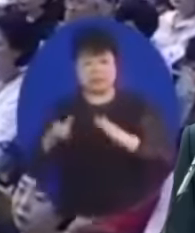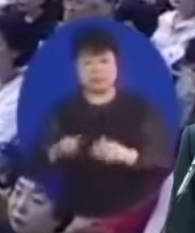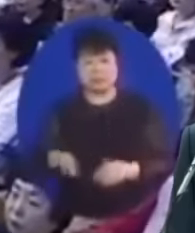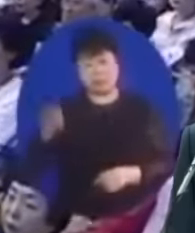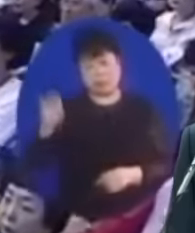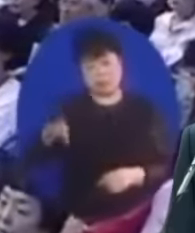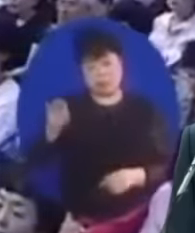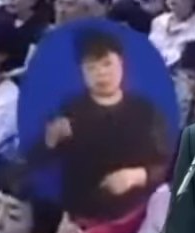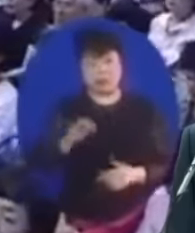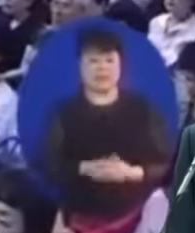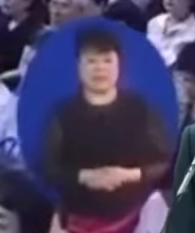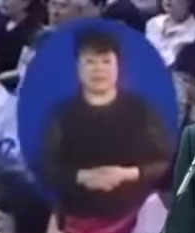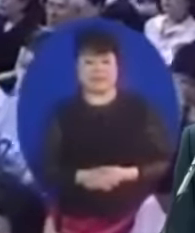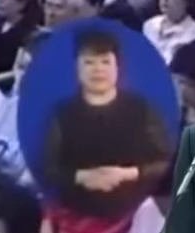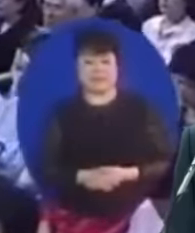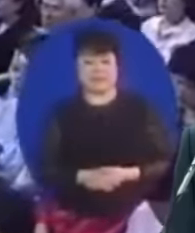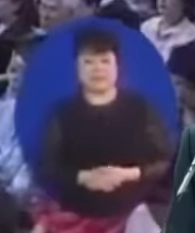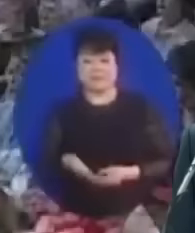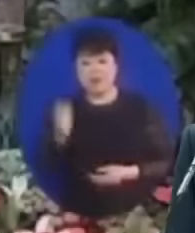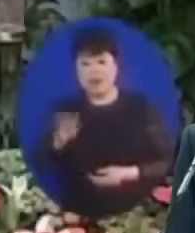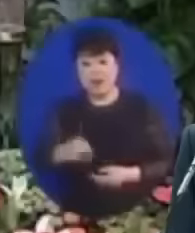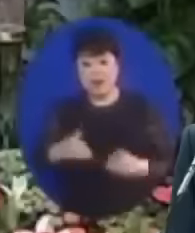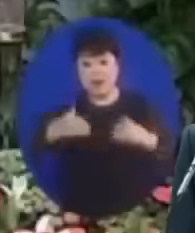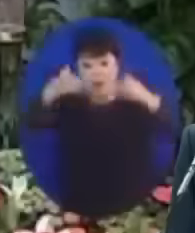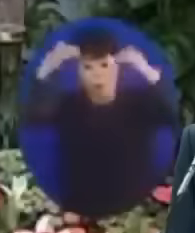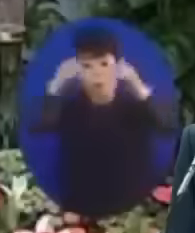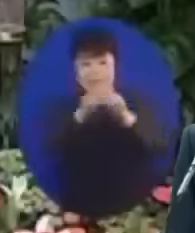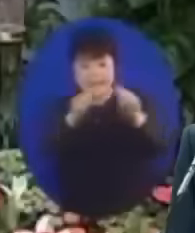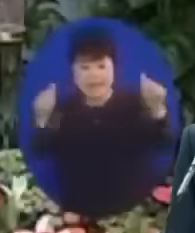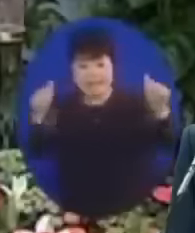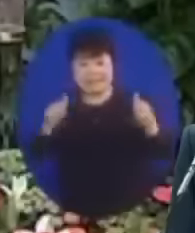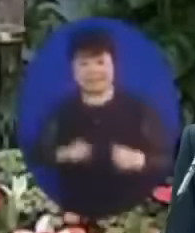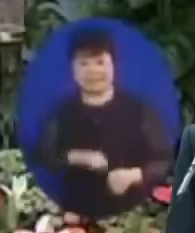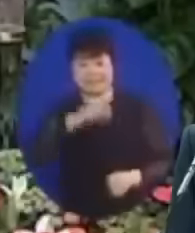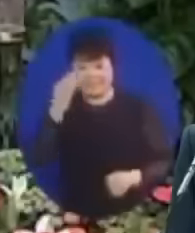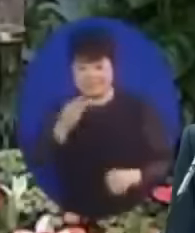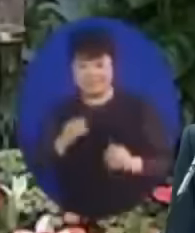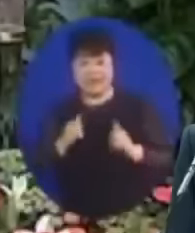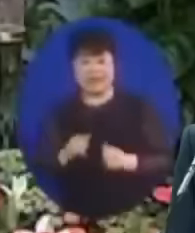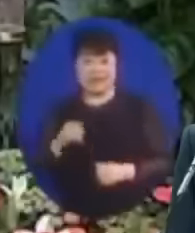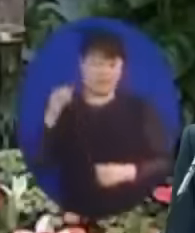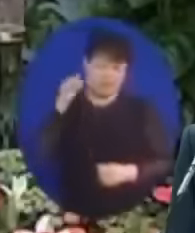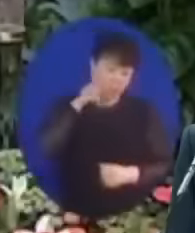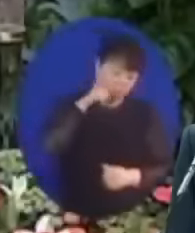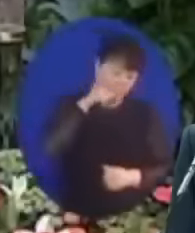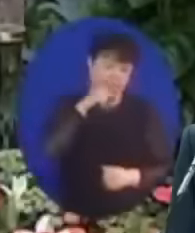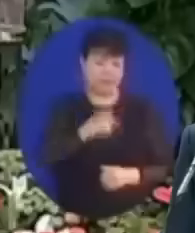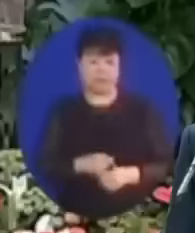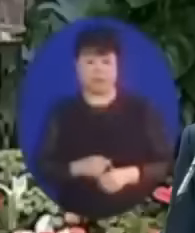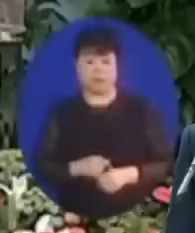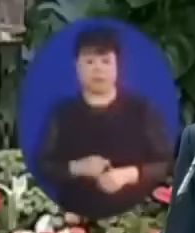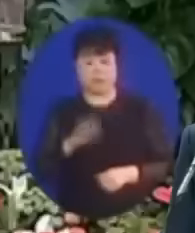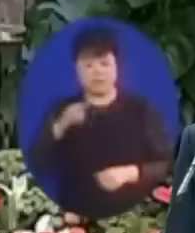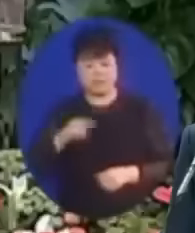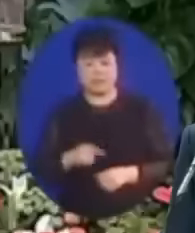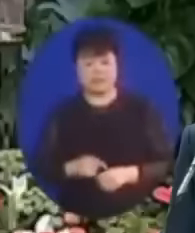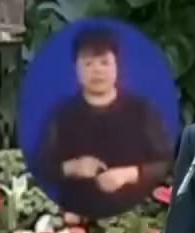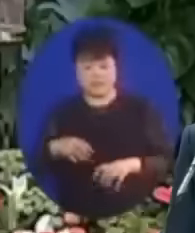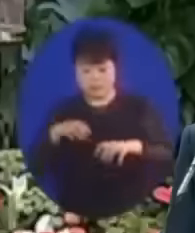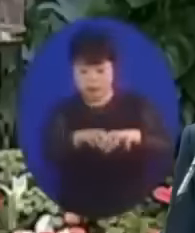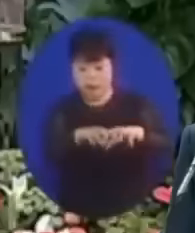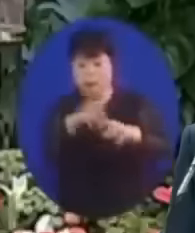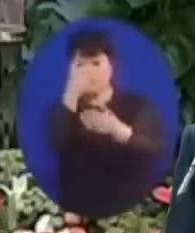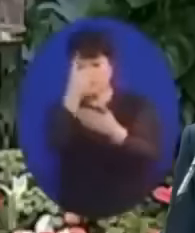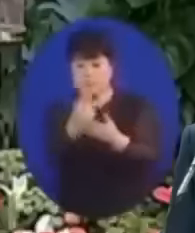않는 목동이었었습니다. 그러나 골리앗이 이스라엘을 조롱하고 블레셋이 이스라엘을 공격해 왔을